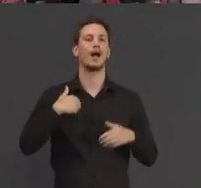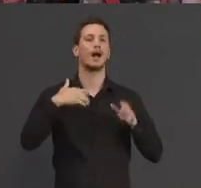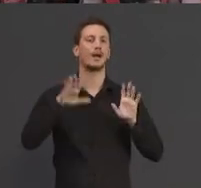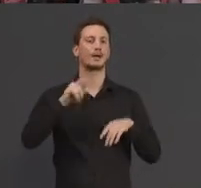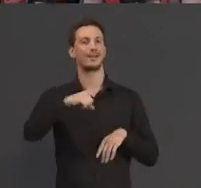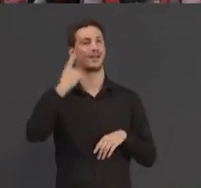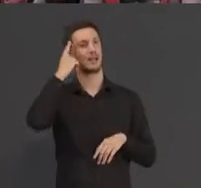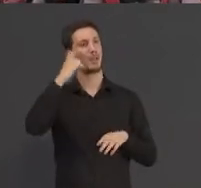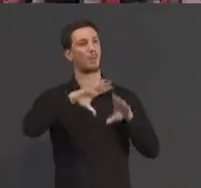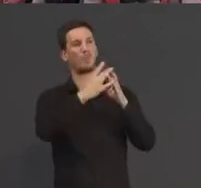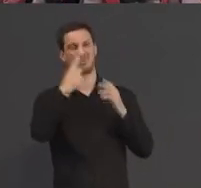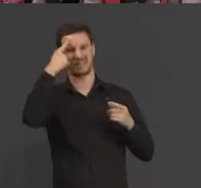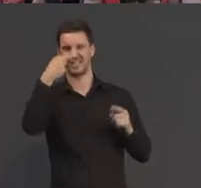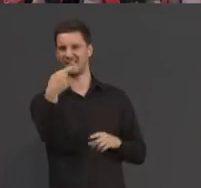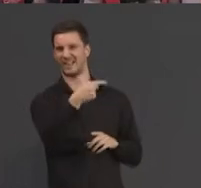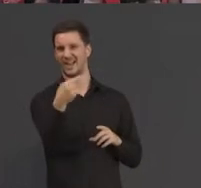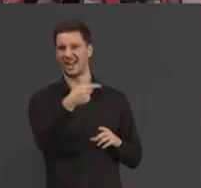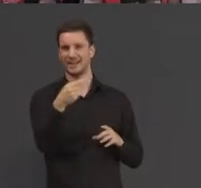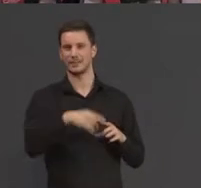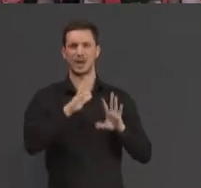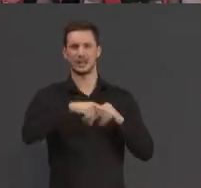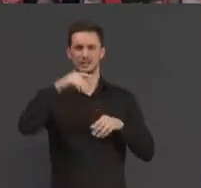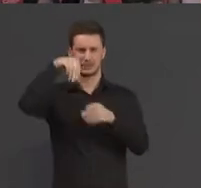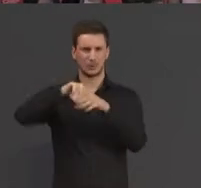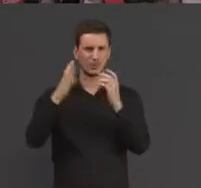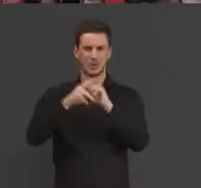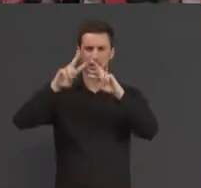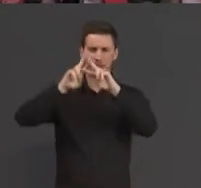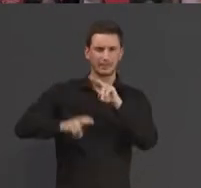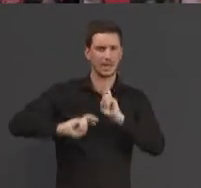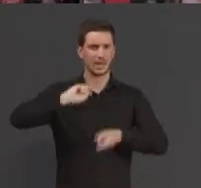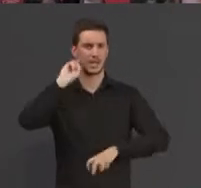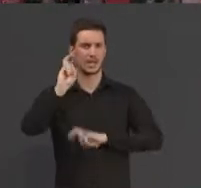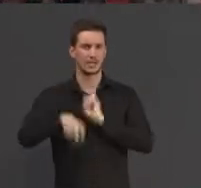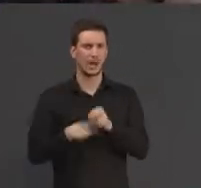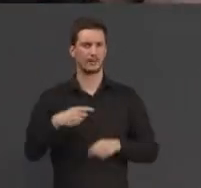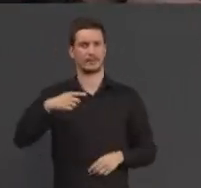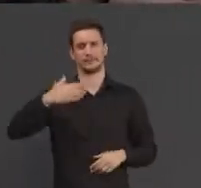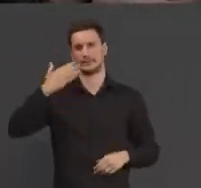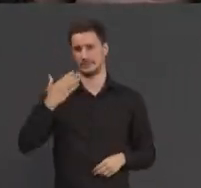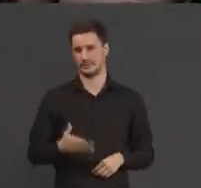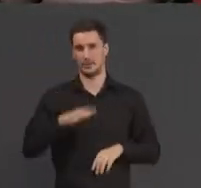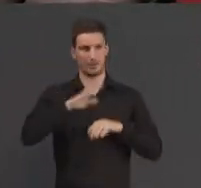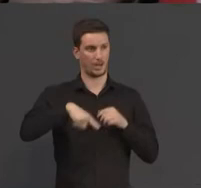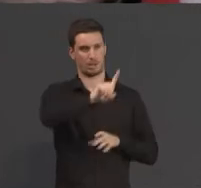és pessimista, hi ha un munt de recerca i innovació molt apassionant de la que podreu formar part.